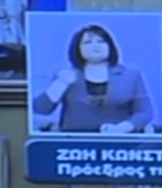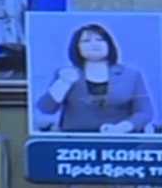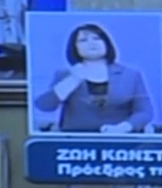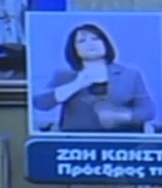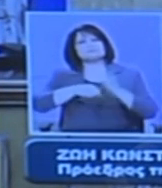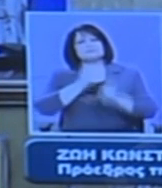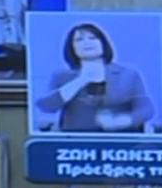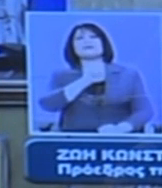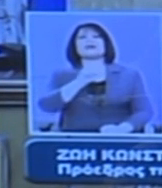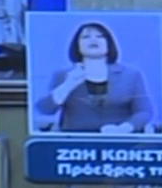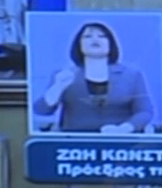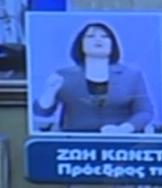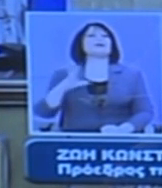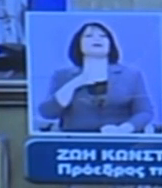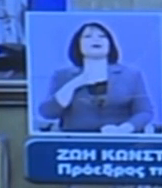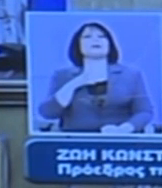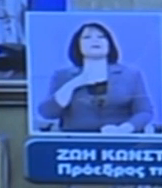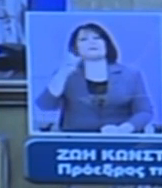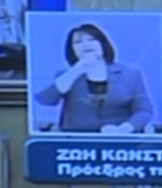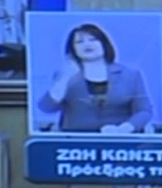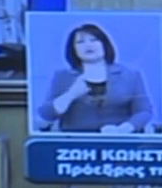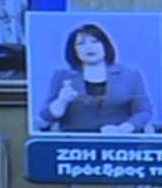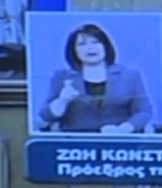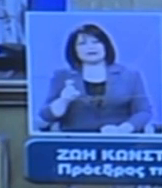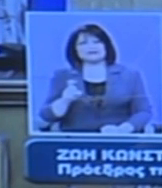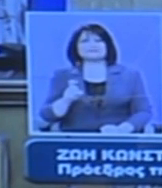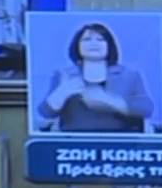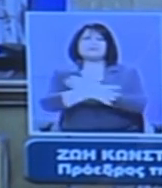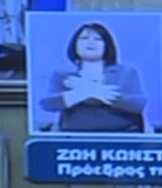τα εκατομμύρια ανθρώπινες ζωές που